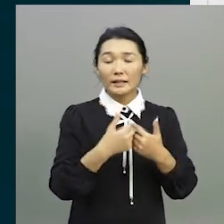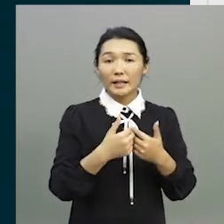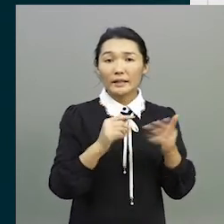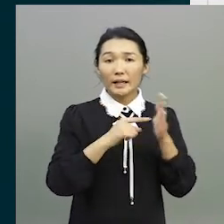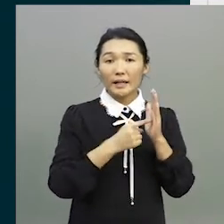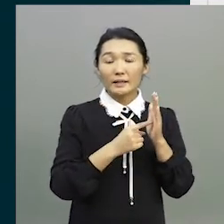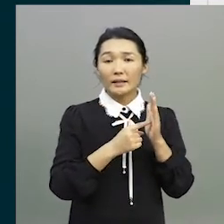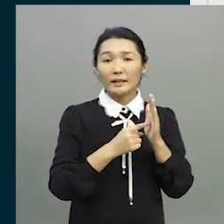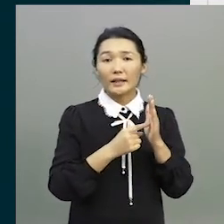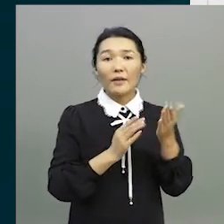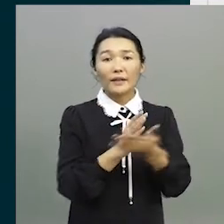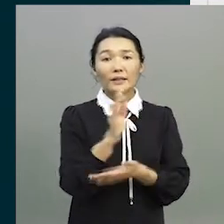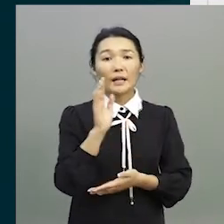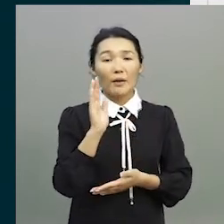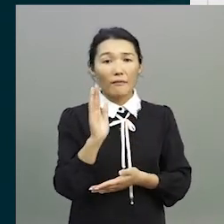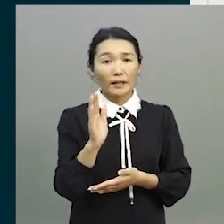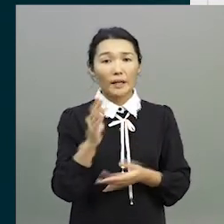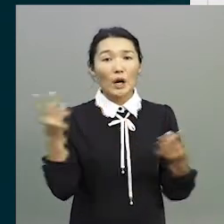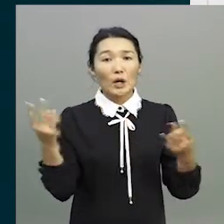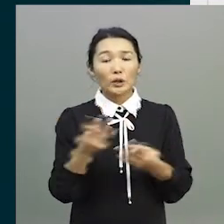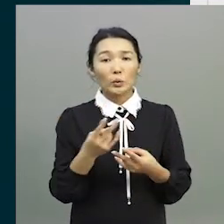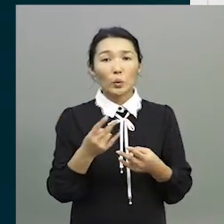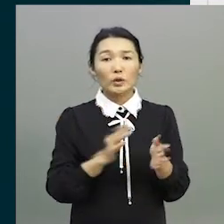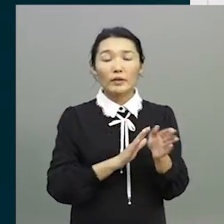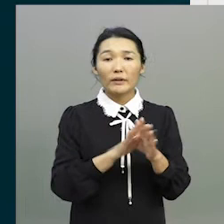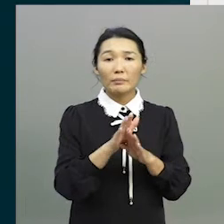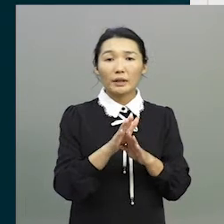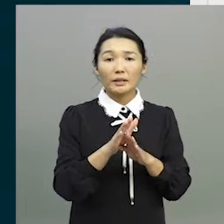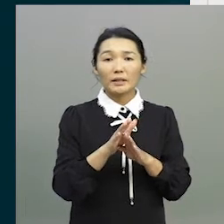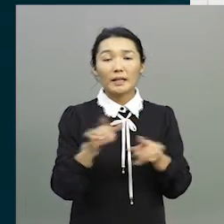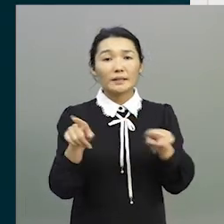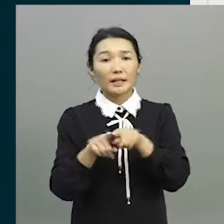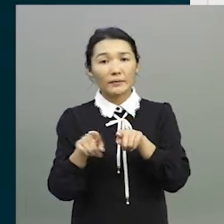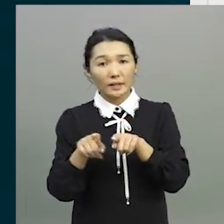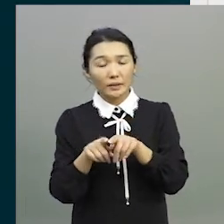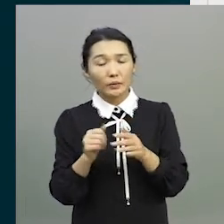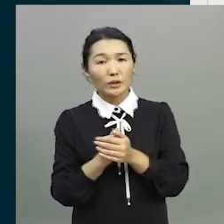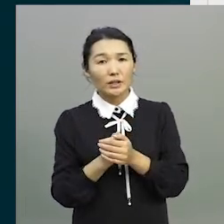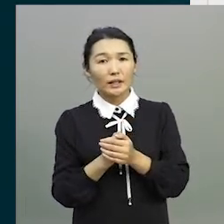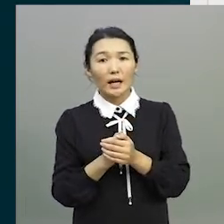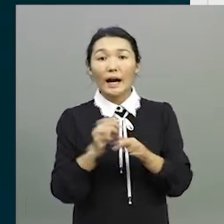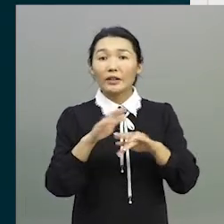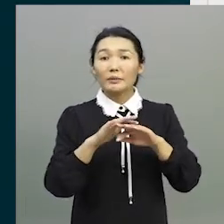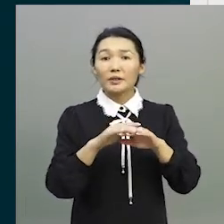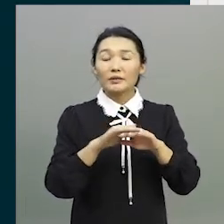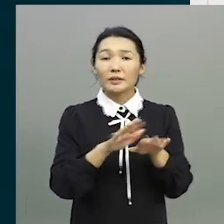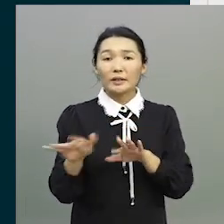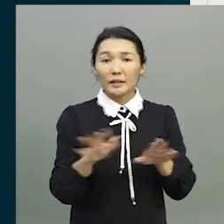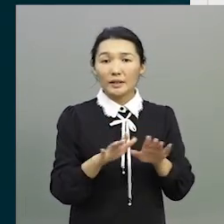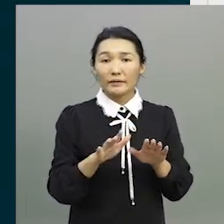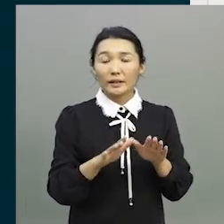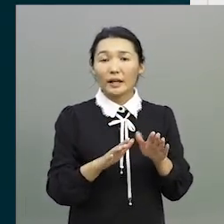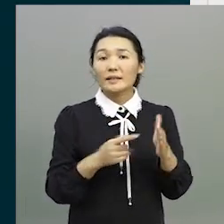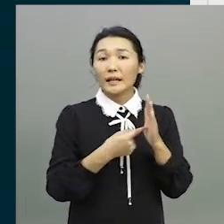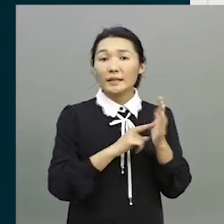векторов в необходимо произвести соответствующие арифметические действия с координатами векторов а и b